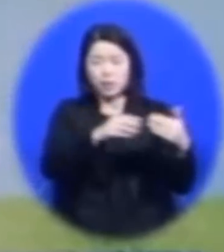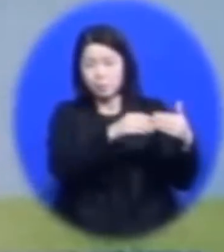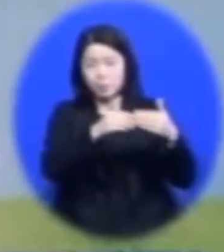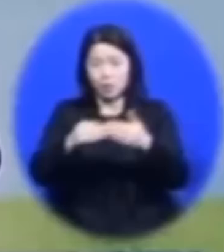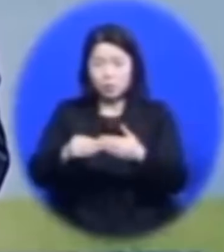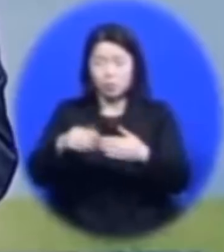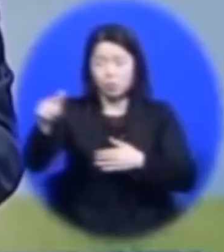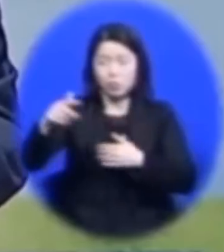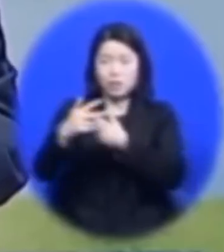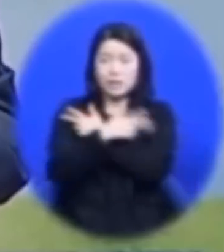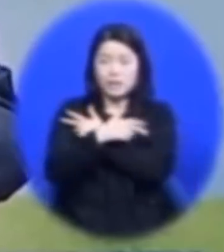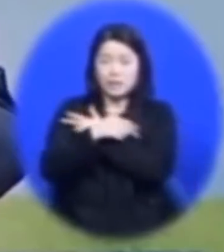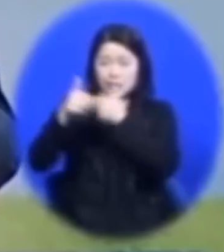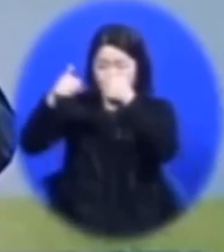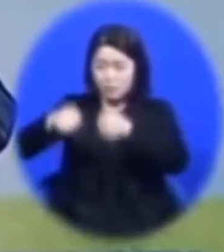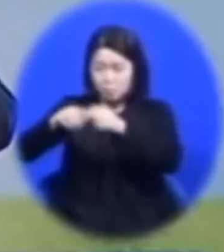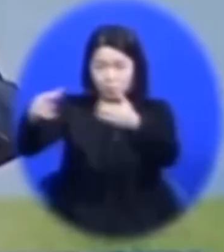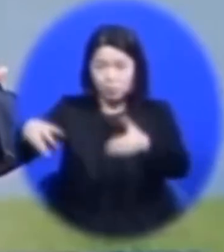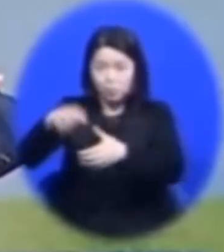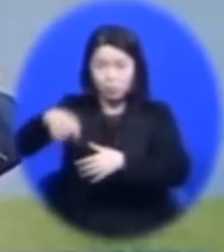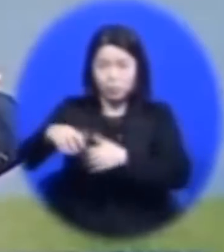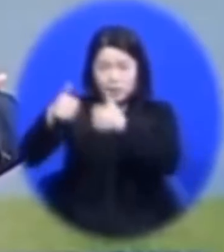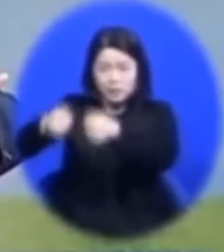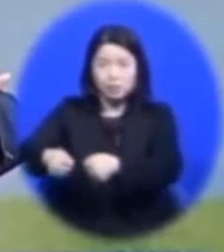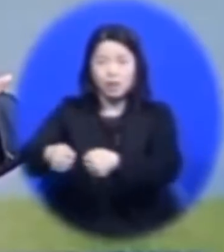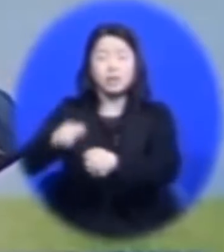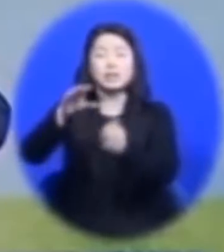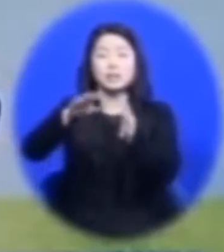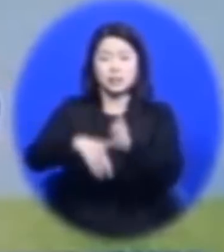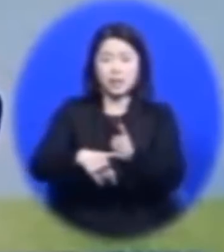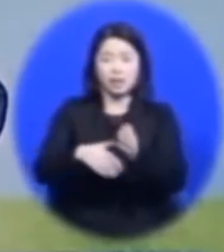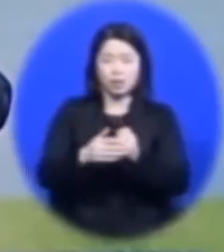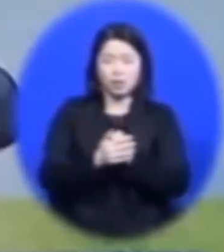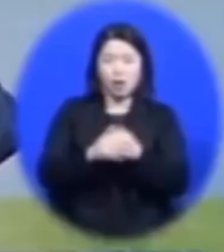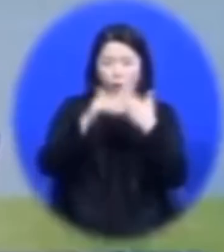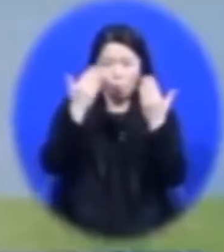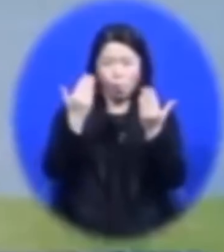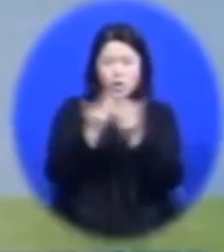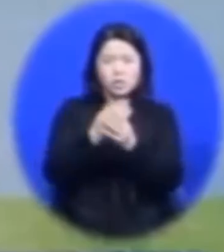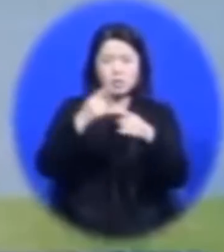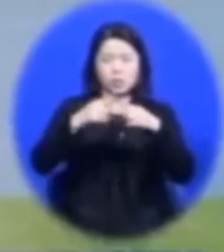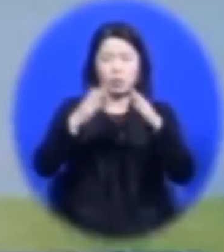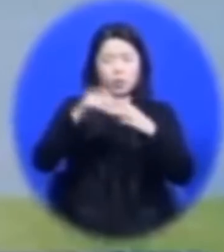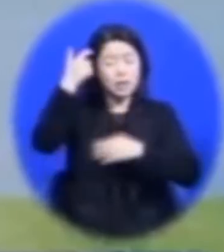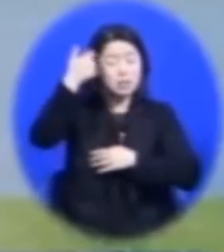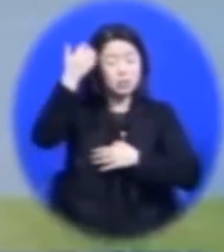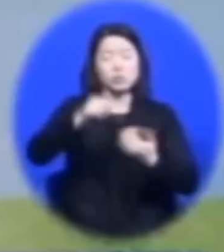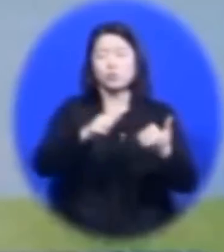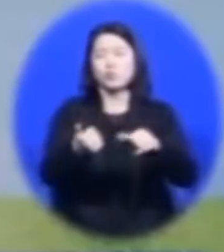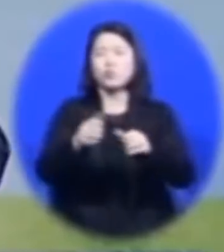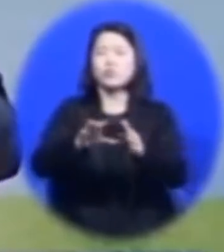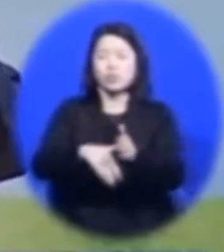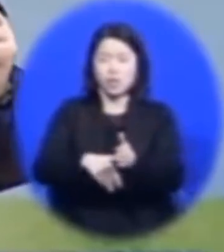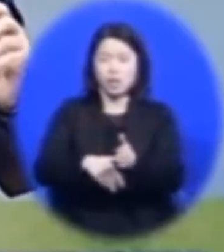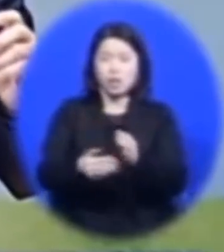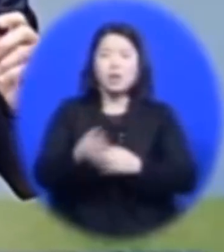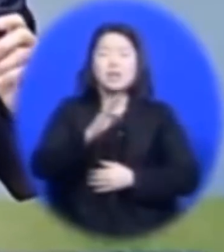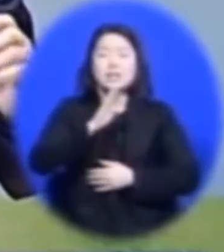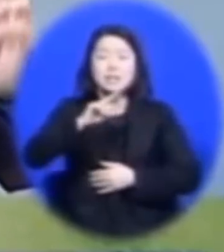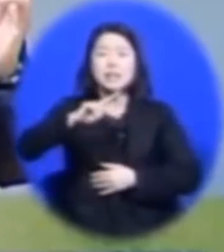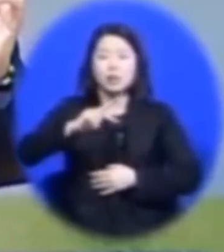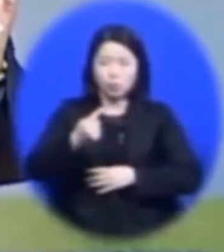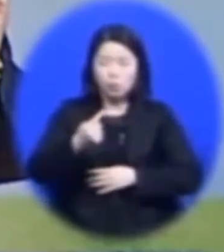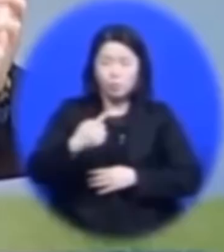거기서 절 하던 그때 완전히 교회가 영적으로 죽은 때죠 그래도